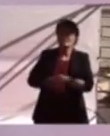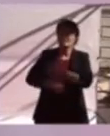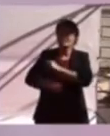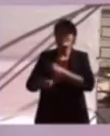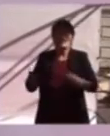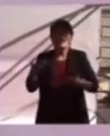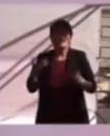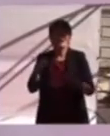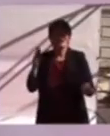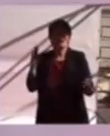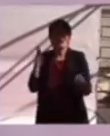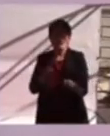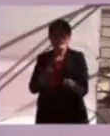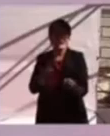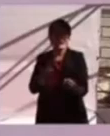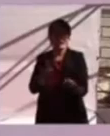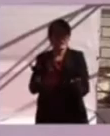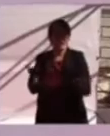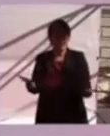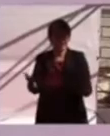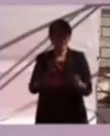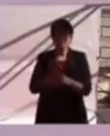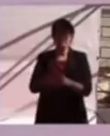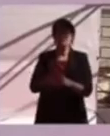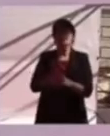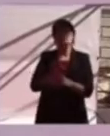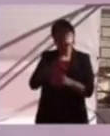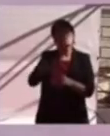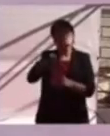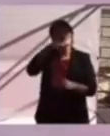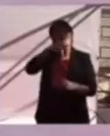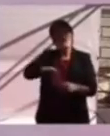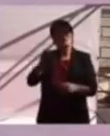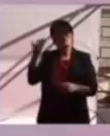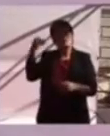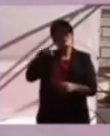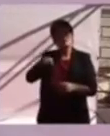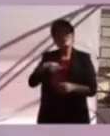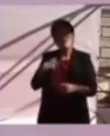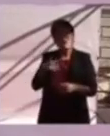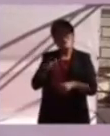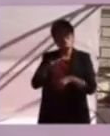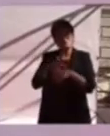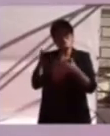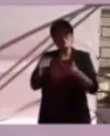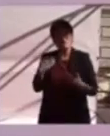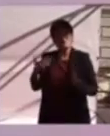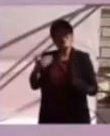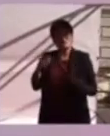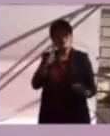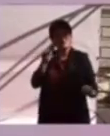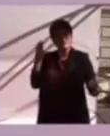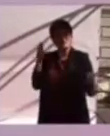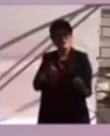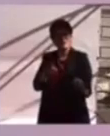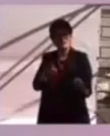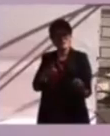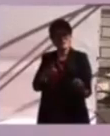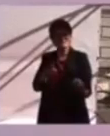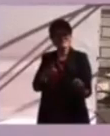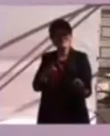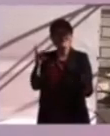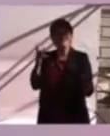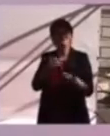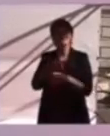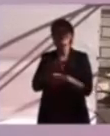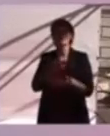che la capacità che abbiamo avuto di agire in emergenza deve diventare la normalità non so se è chiaro perché non è che quando